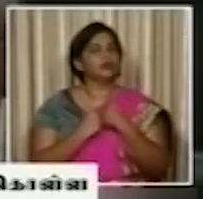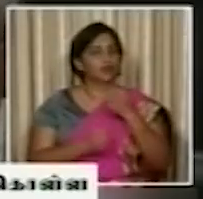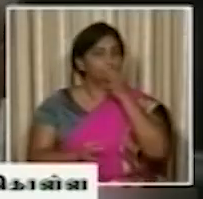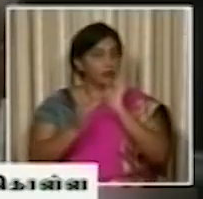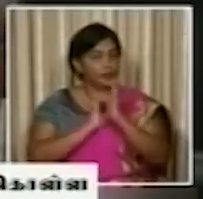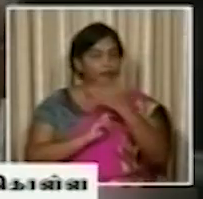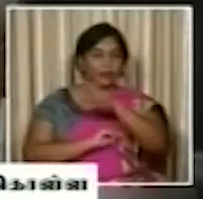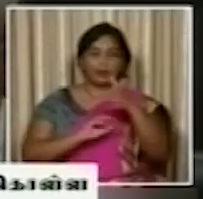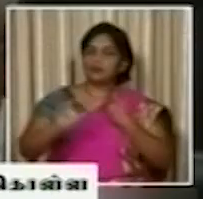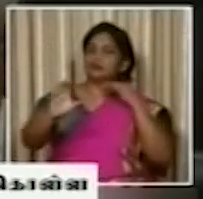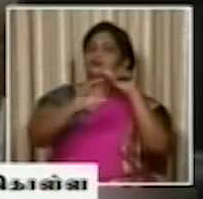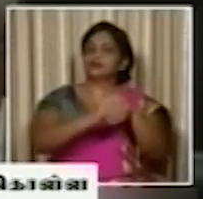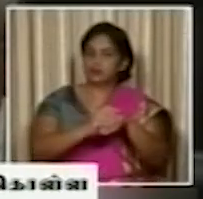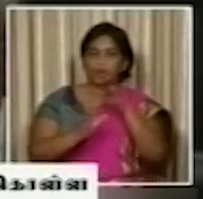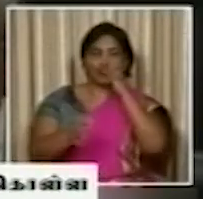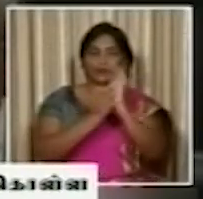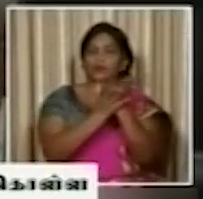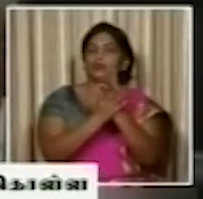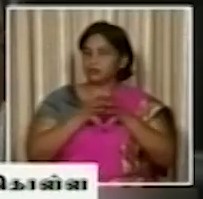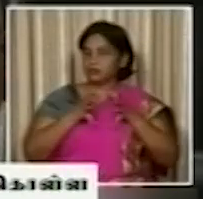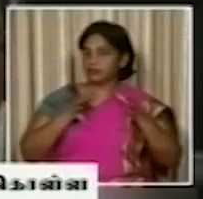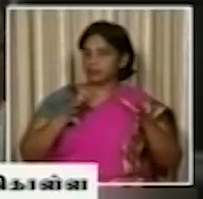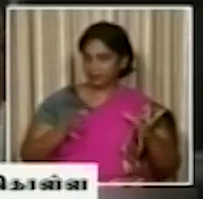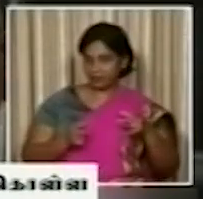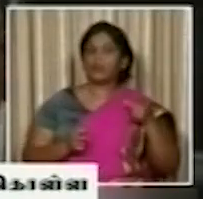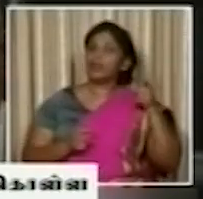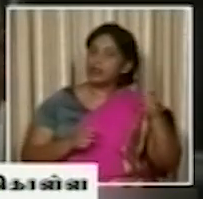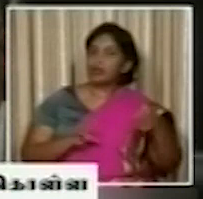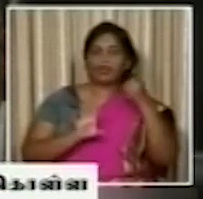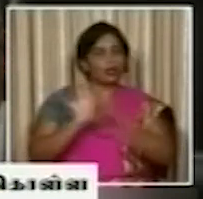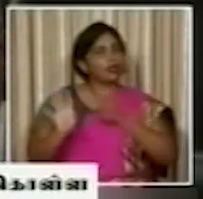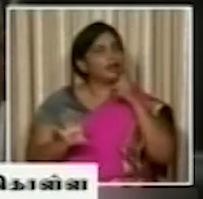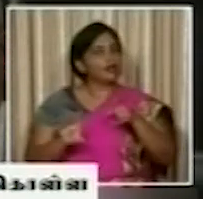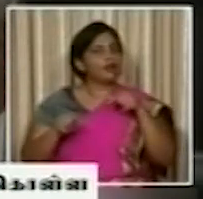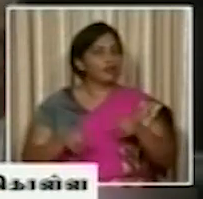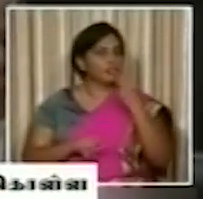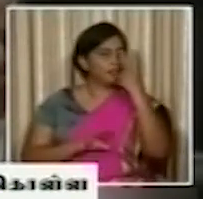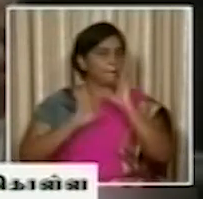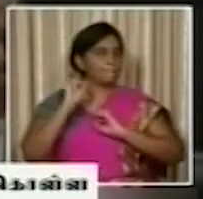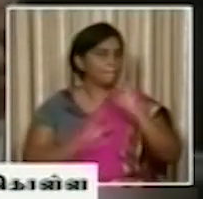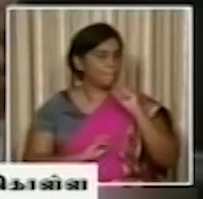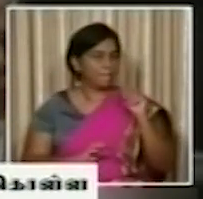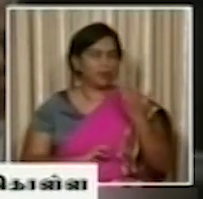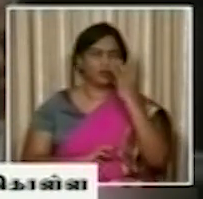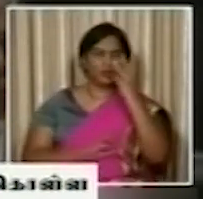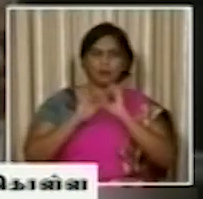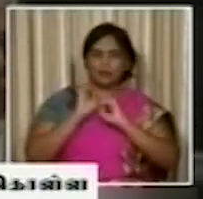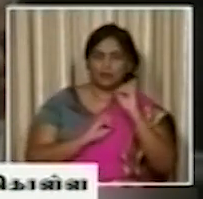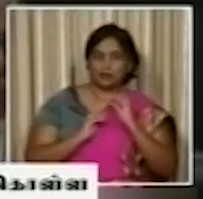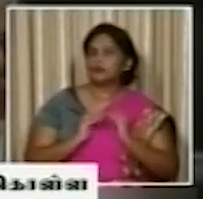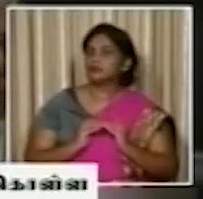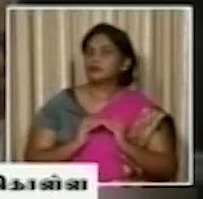சாட்டுகின்றனர். மக்கள் மீது தேவையற்ற வகையில் வரிச்சுமையை அதிகரித்துள்ளதாகவும் கூறுகின்றனர். மின்சார கட்டணம் மற்றும் எரிபொருள் விலைகள் தேவையற்ற